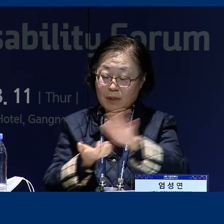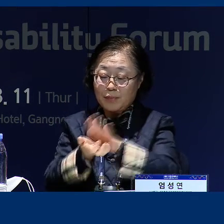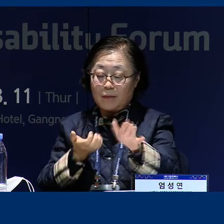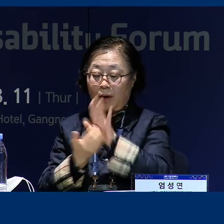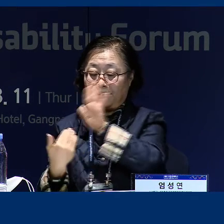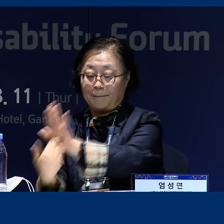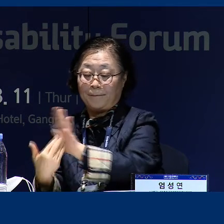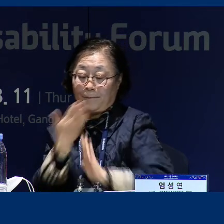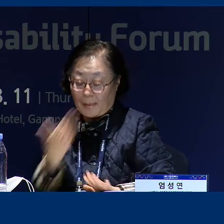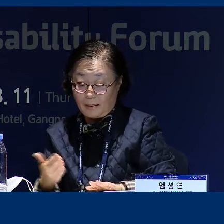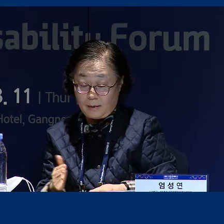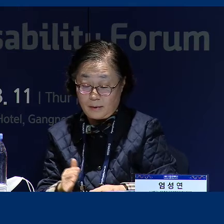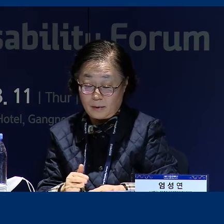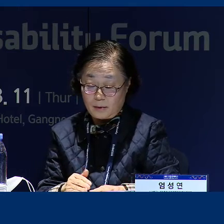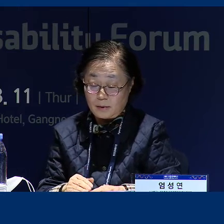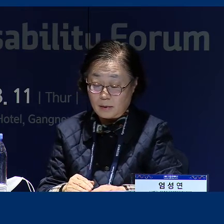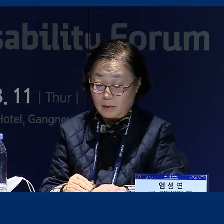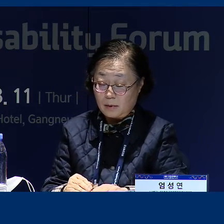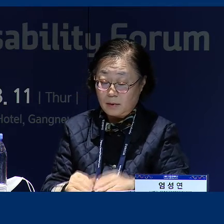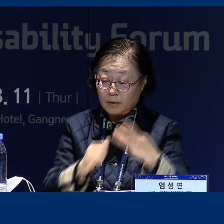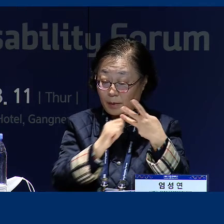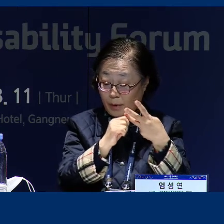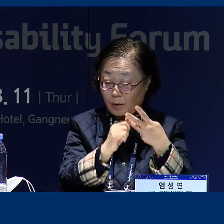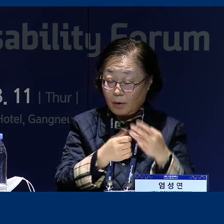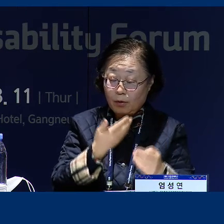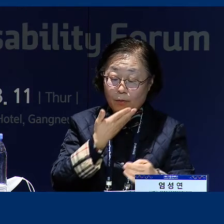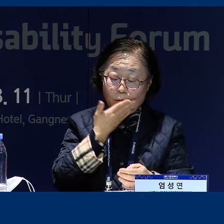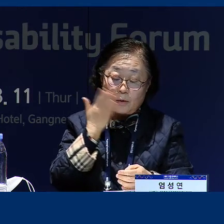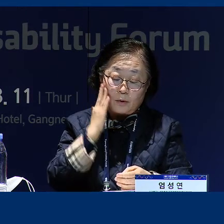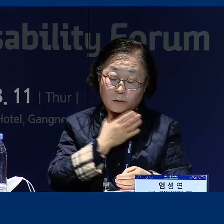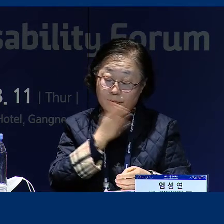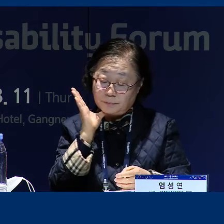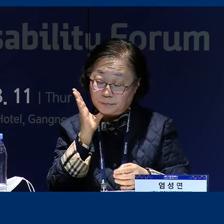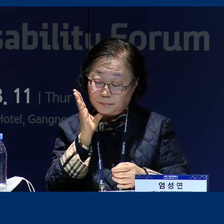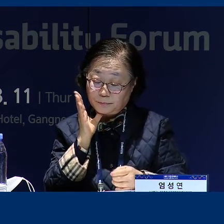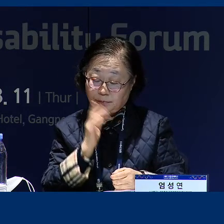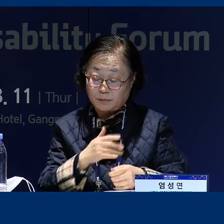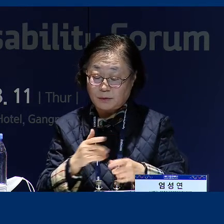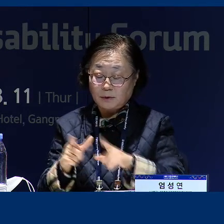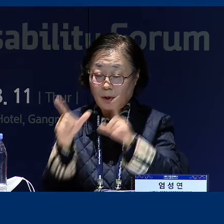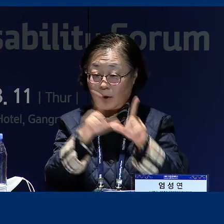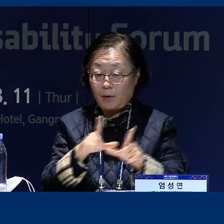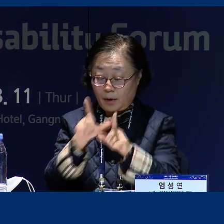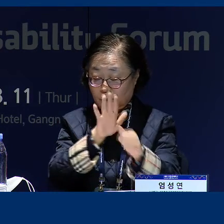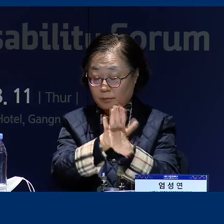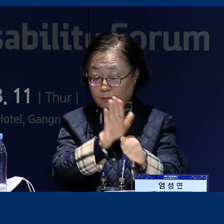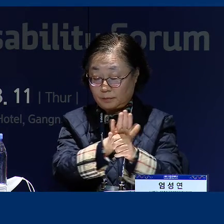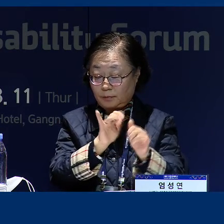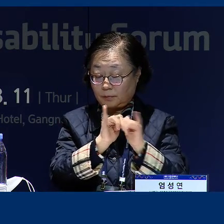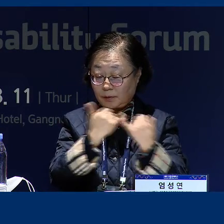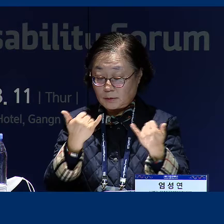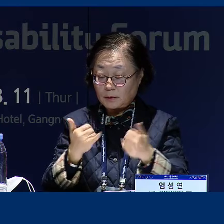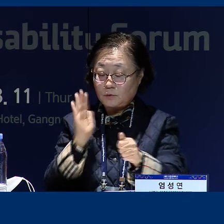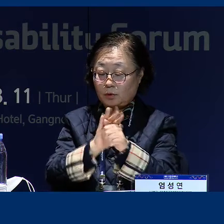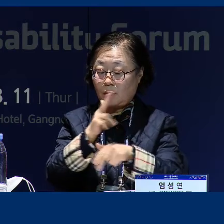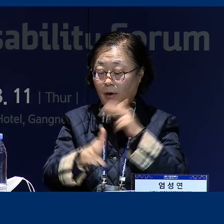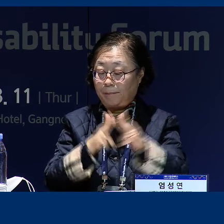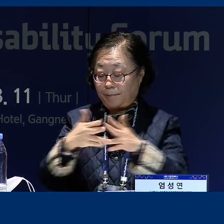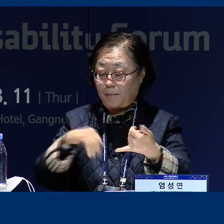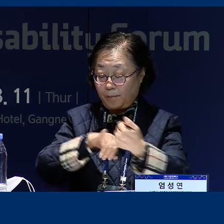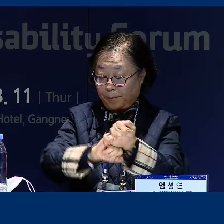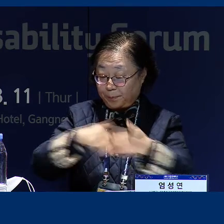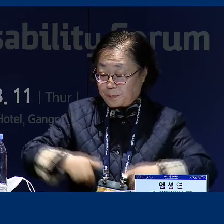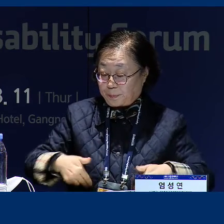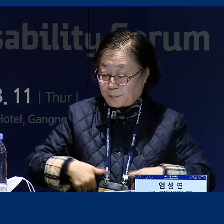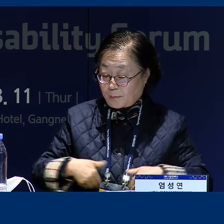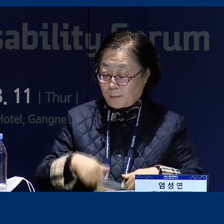상담과 수화 통역을 받을 수 있는 권리가 보장된다면 심리적 불안감이 해소될 뿐만 아니라 당면할 수 있는